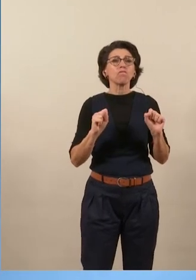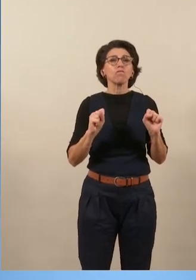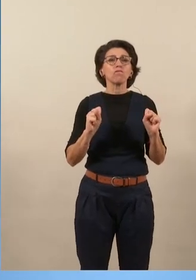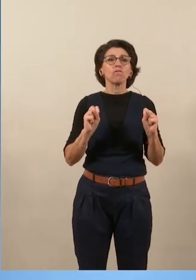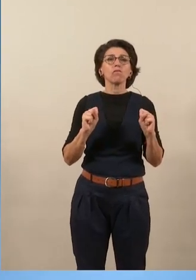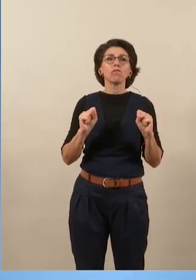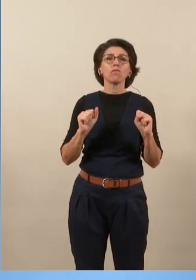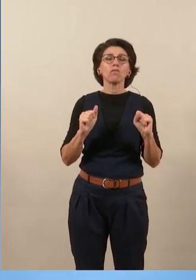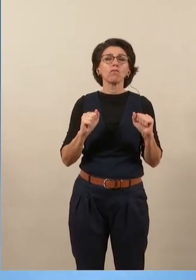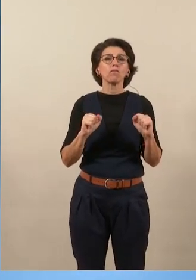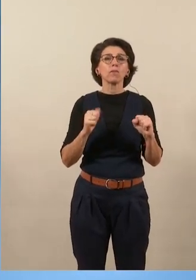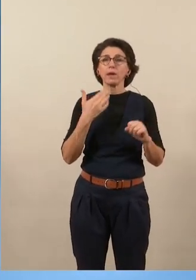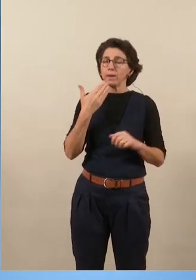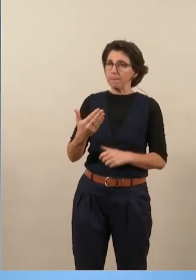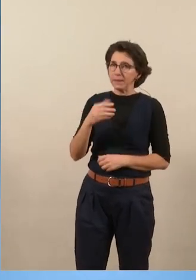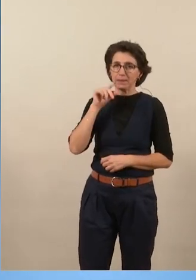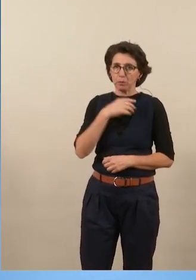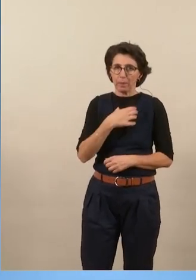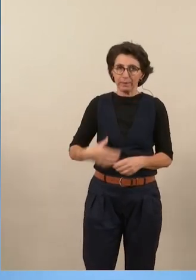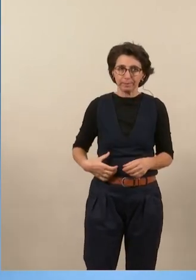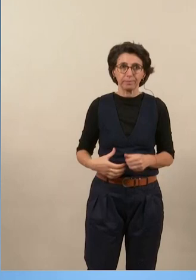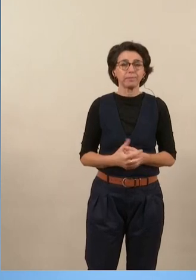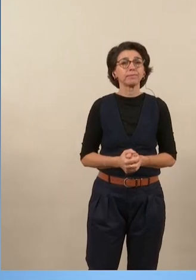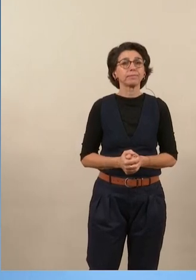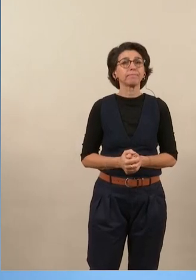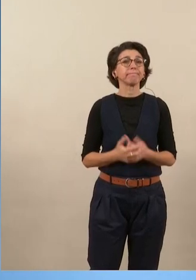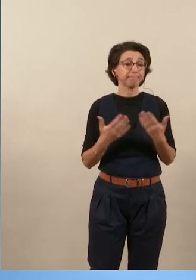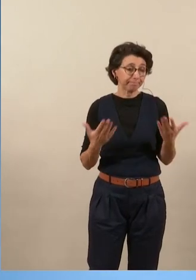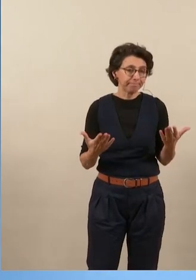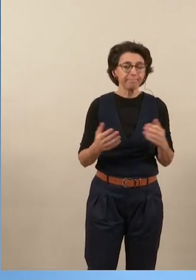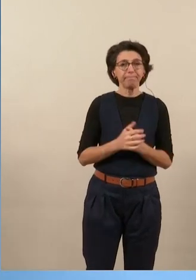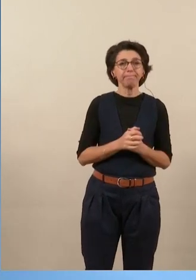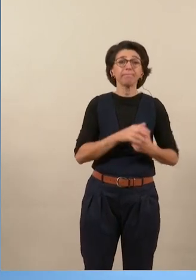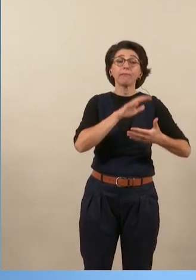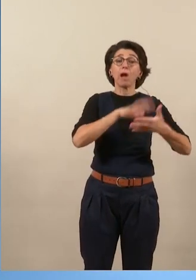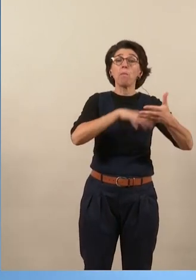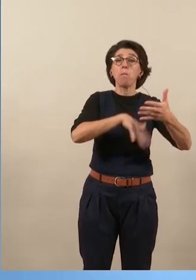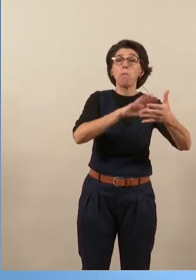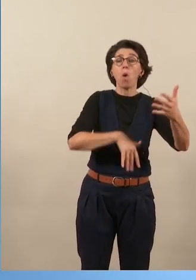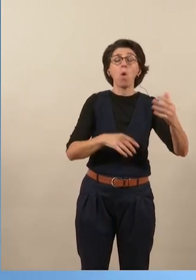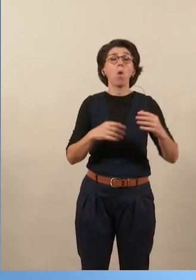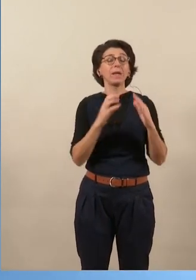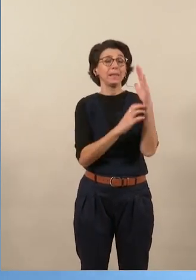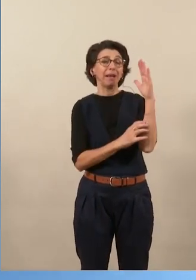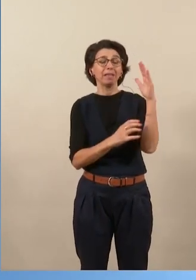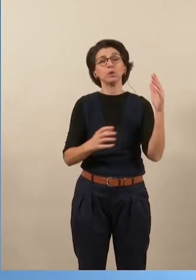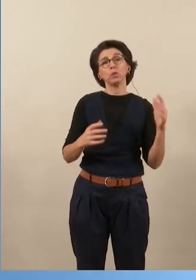excusez-moi là merci Monsieur le Maire donc on appelle ce genre de de rapport de délibération annuelle à un maronniier chaque on y a droit